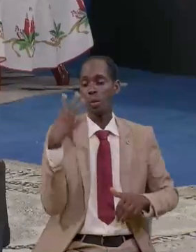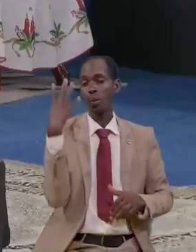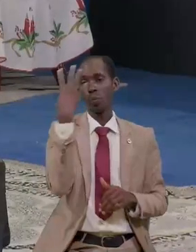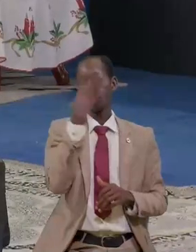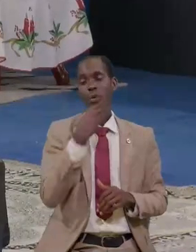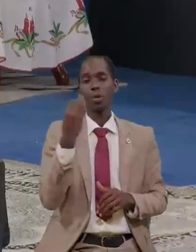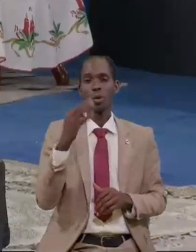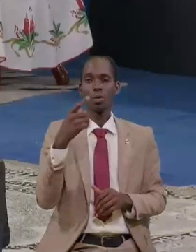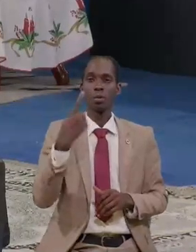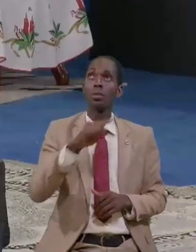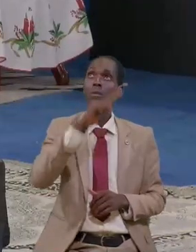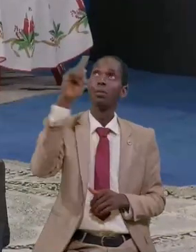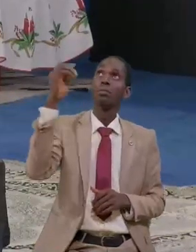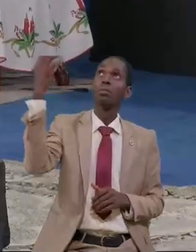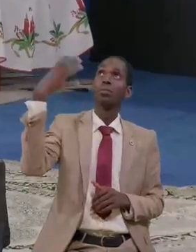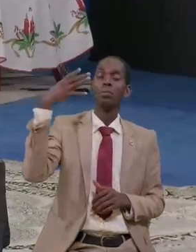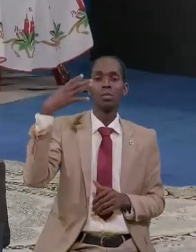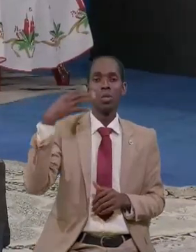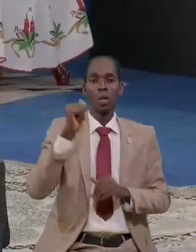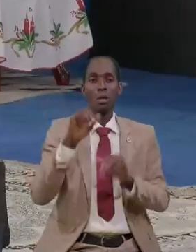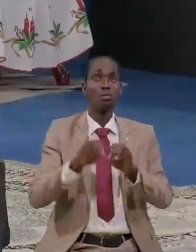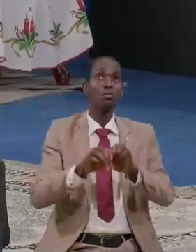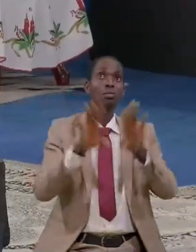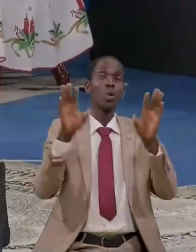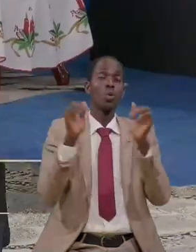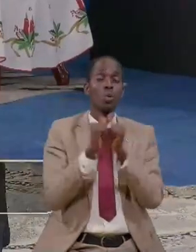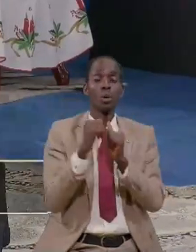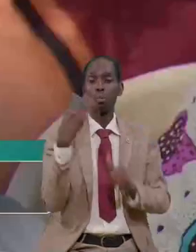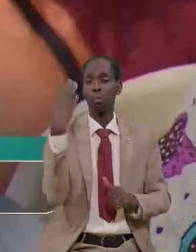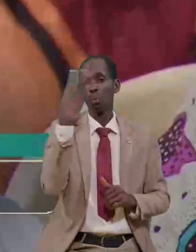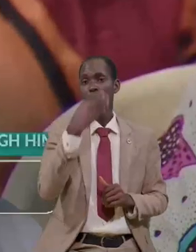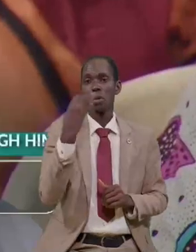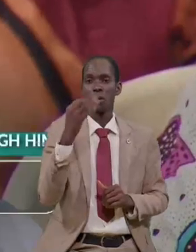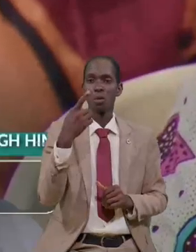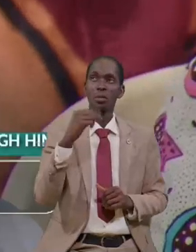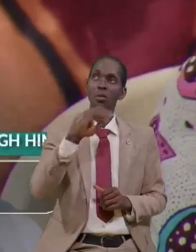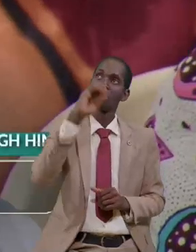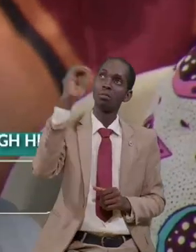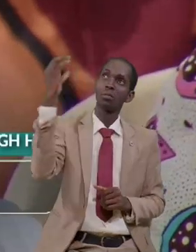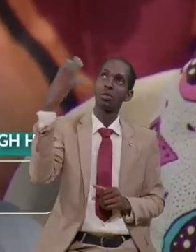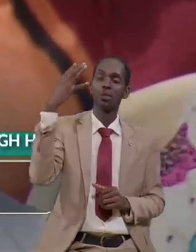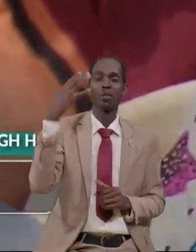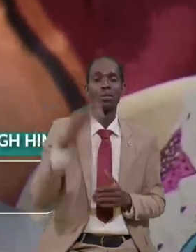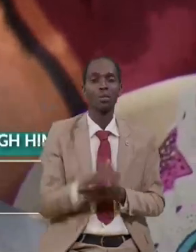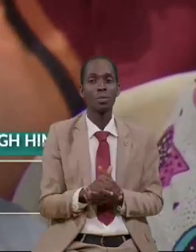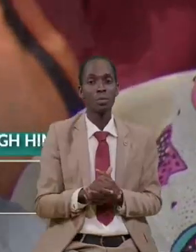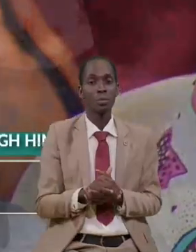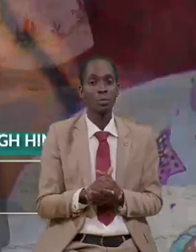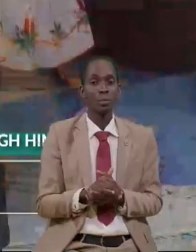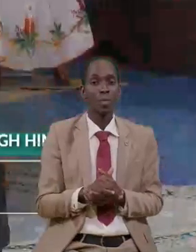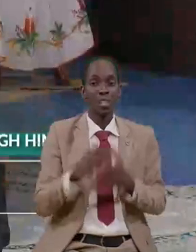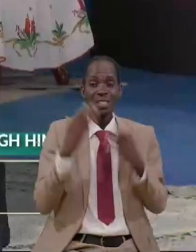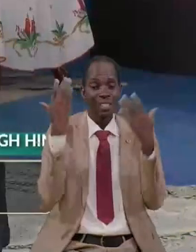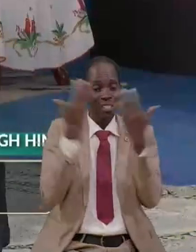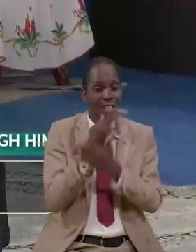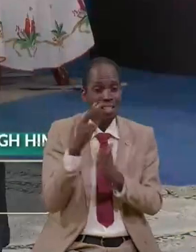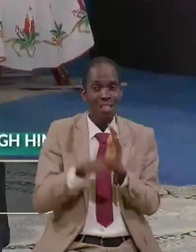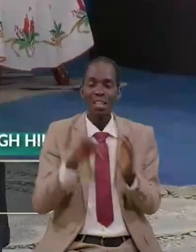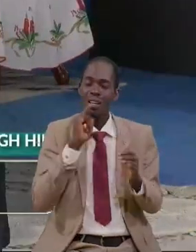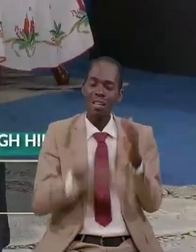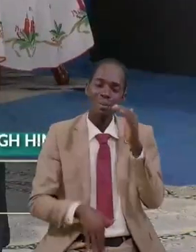avec la lueur du soleil. Tu brilles avec la lueur du soleil. Les ténèbres